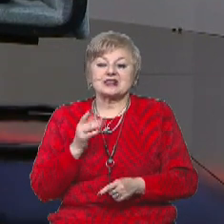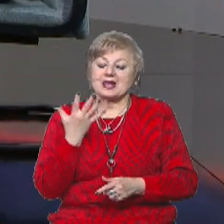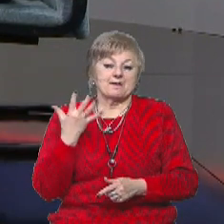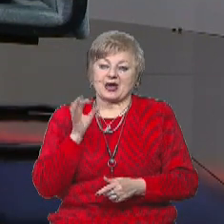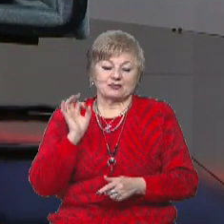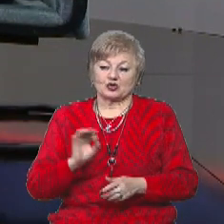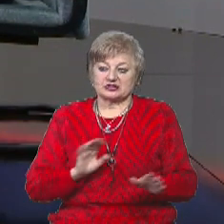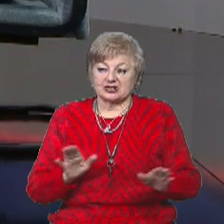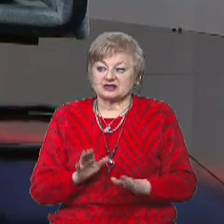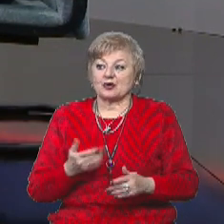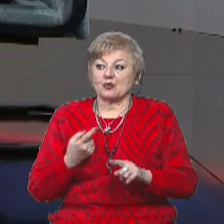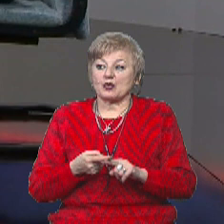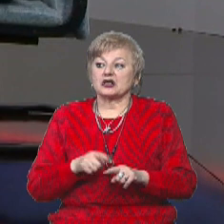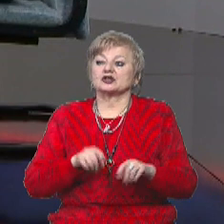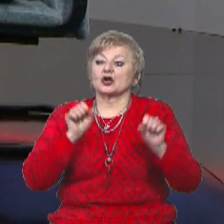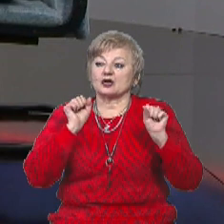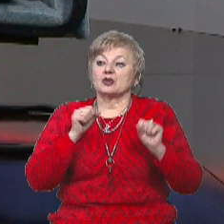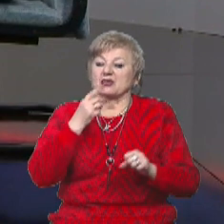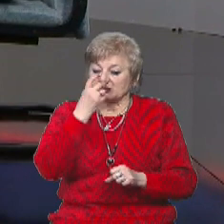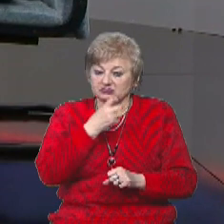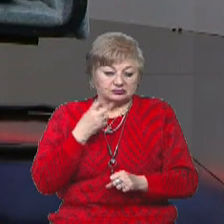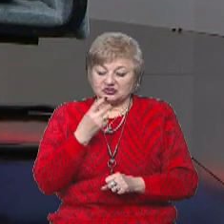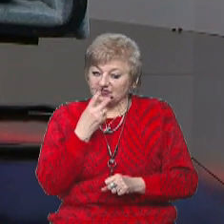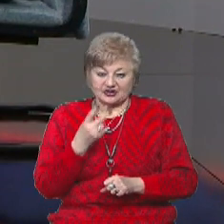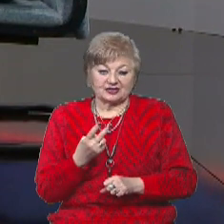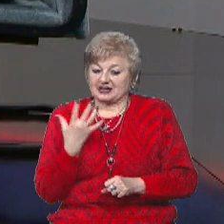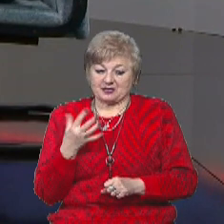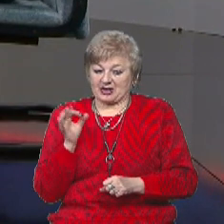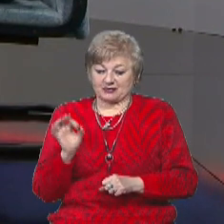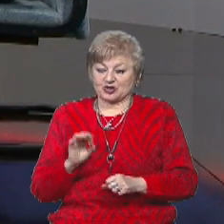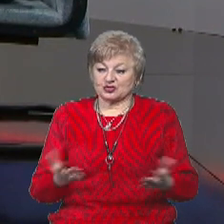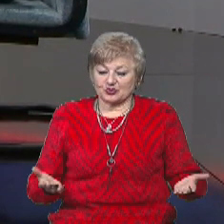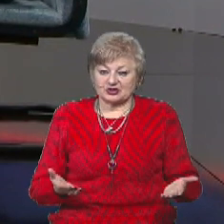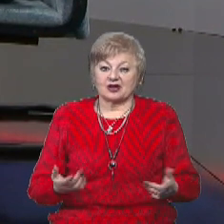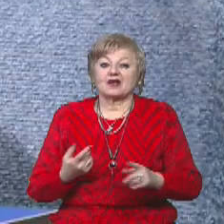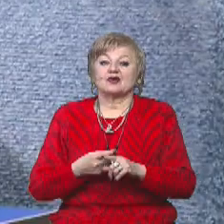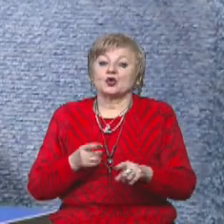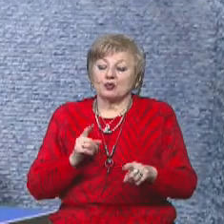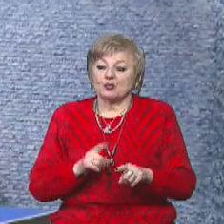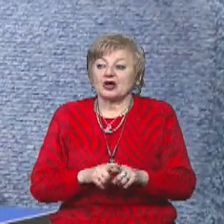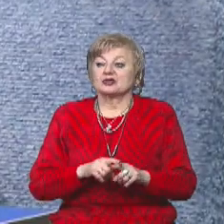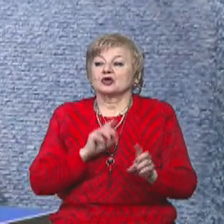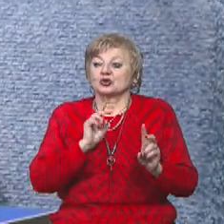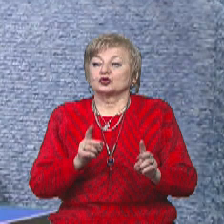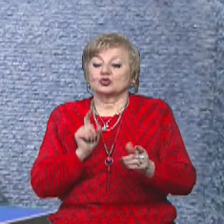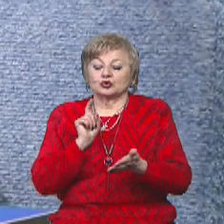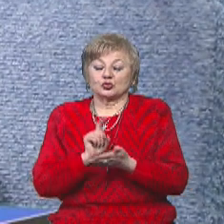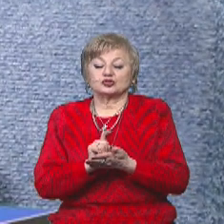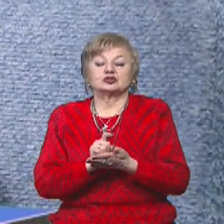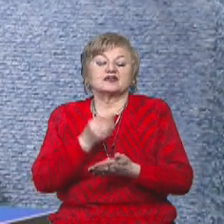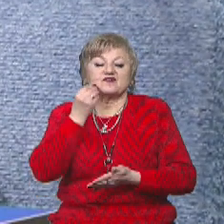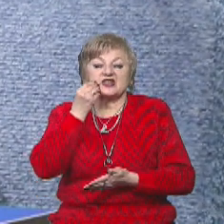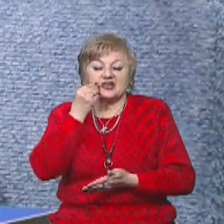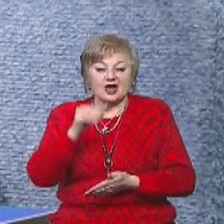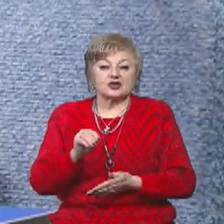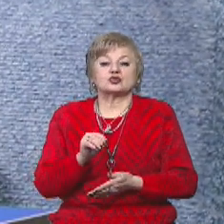не 30%. Отже, смог бачили теж не 5 і не 30. Отже, це якраз та кількість, яка має перейти в якість, і тоді